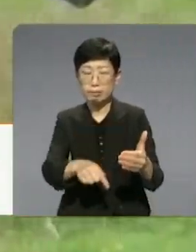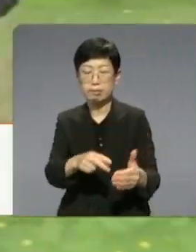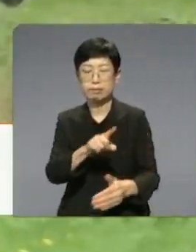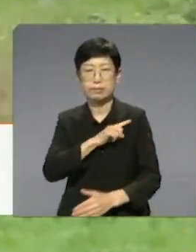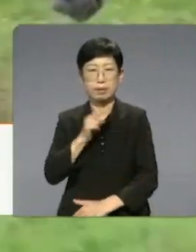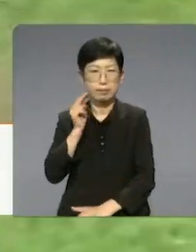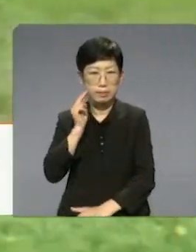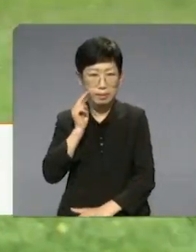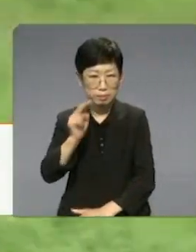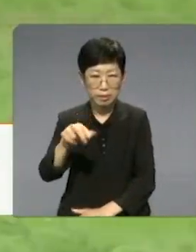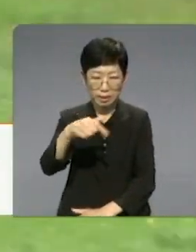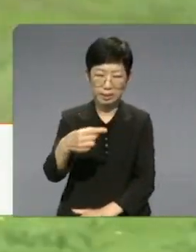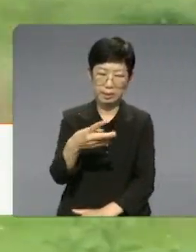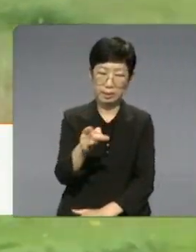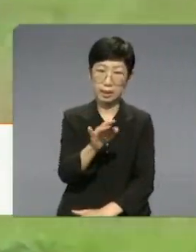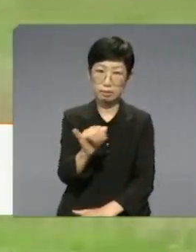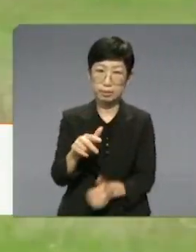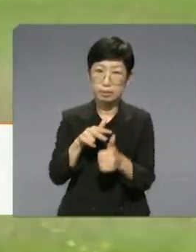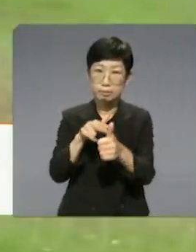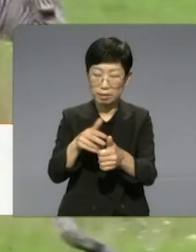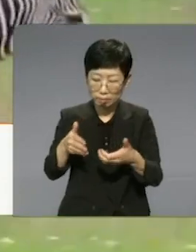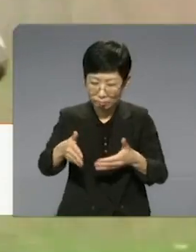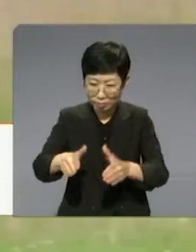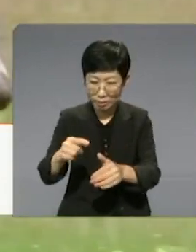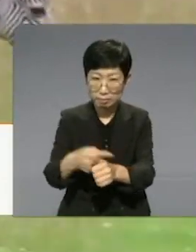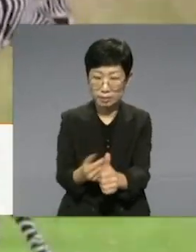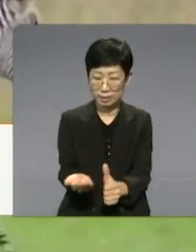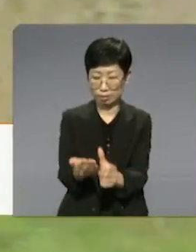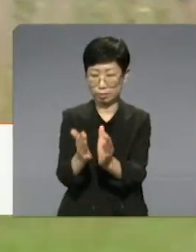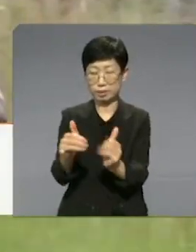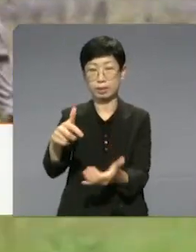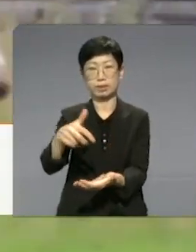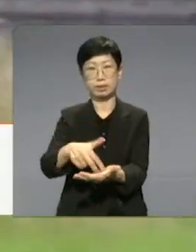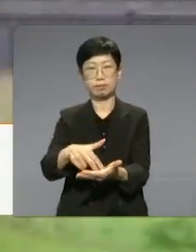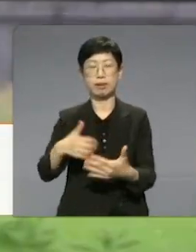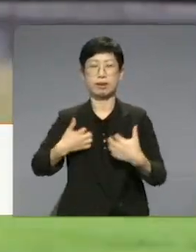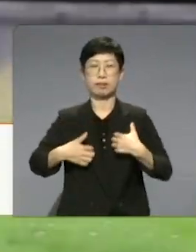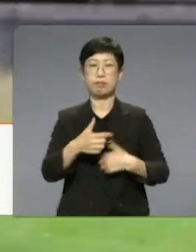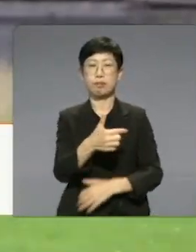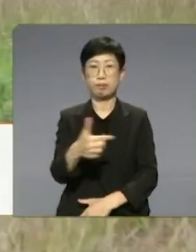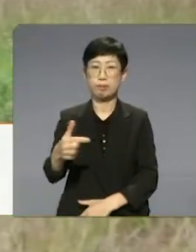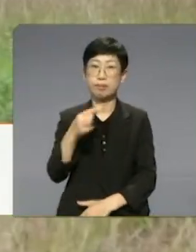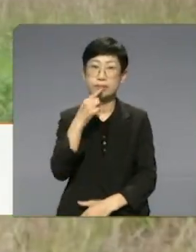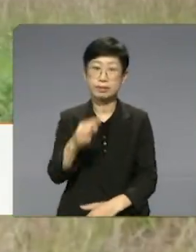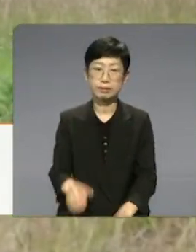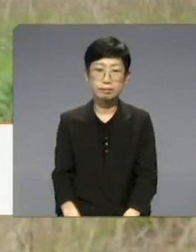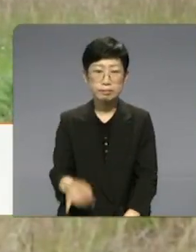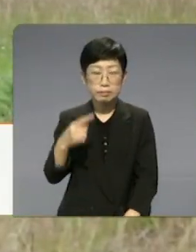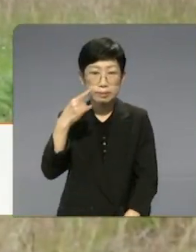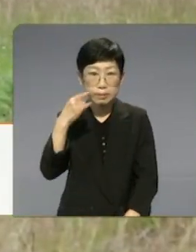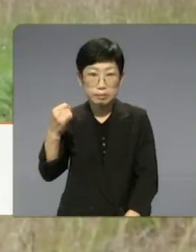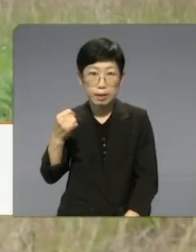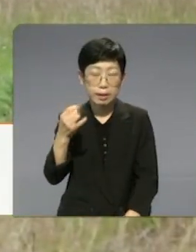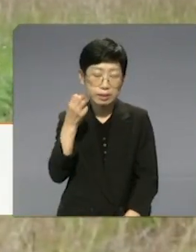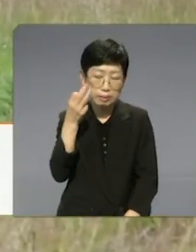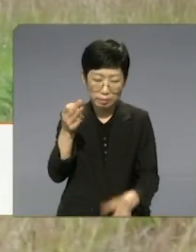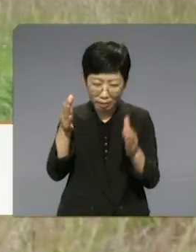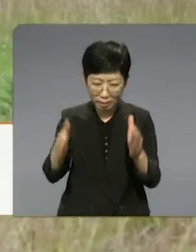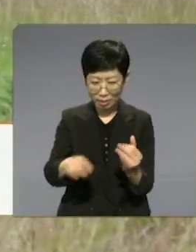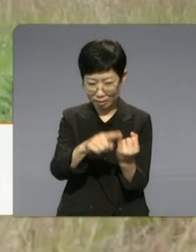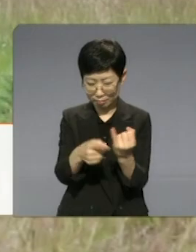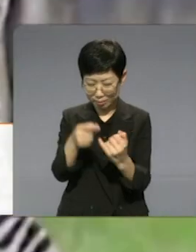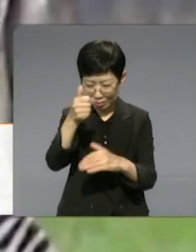심각한 위기종인 그래비 얼룩말 탄생에 사육사들도 기쁨이 차올랐다는데요. 어미말 해나가 13개월간 임신